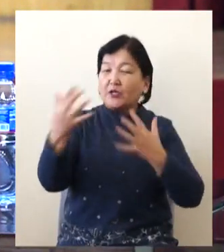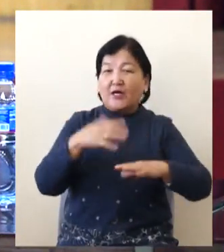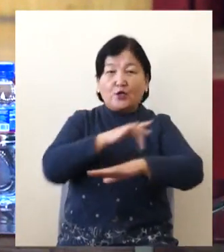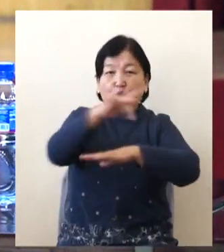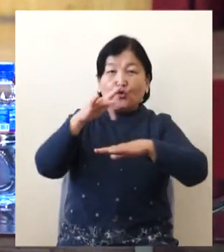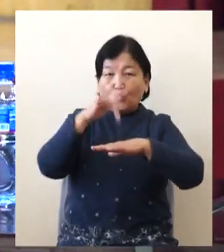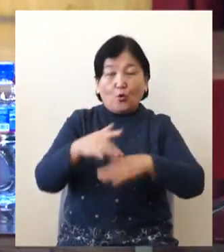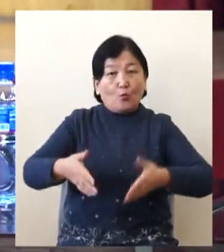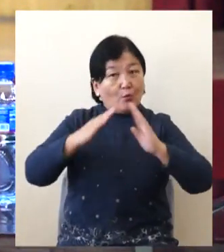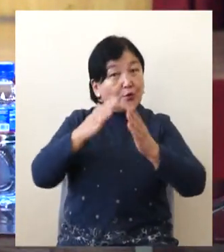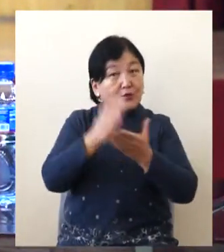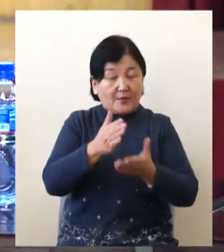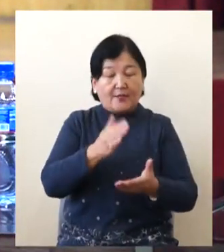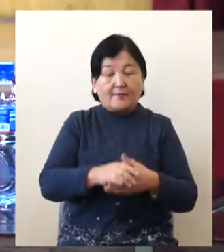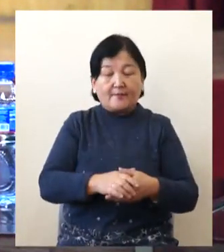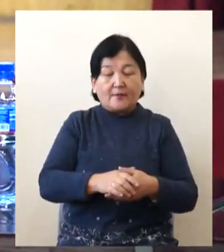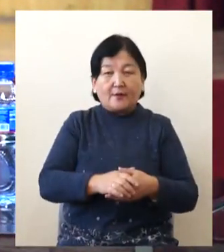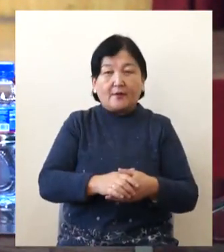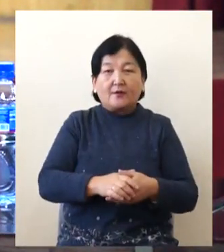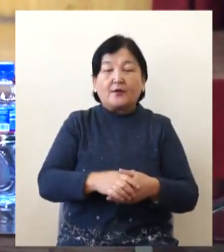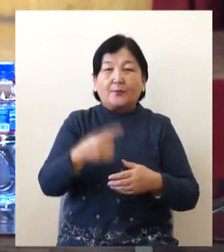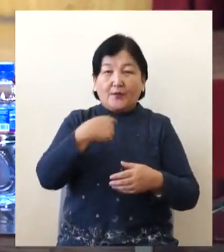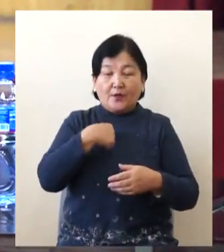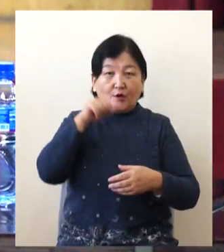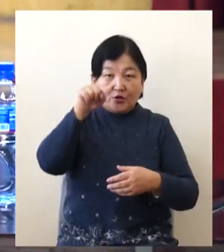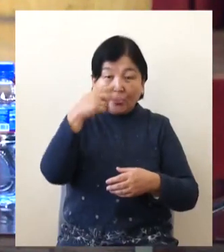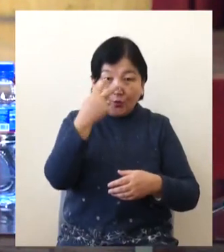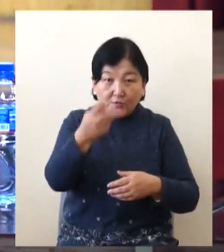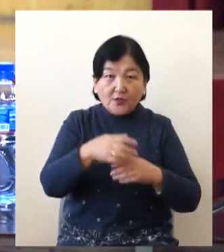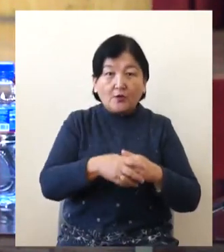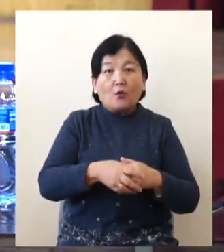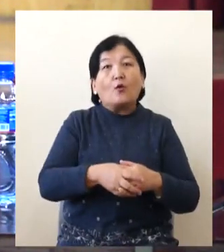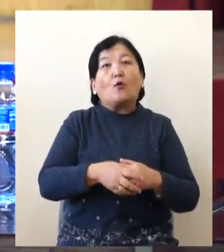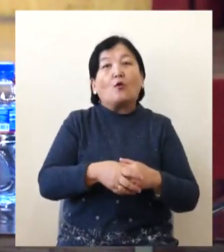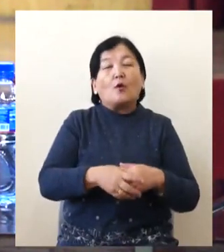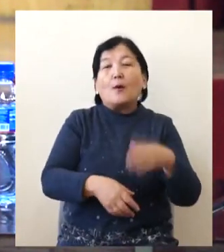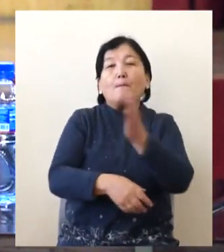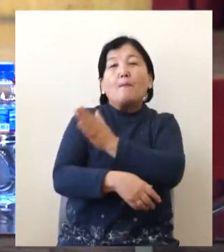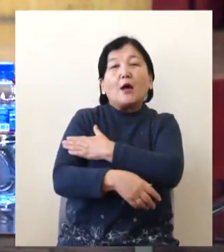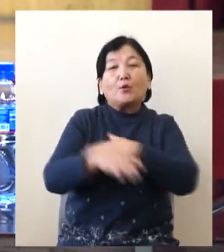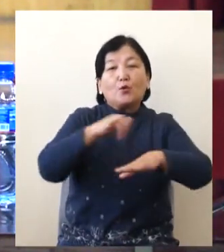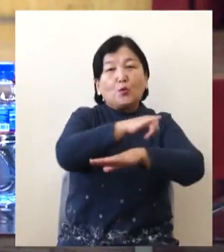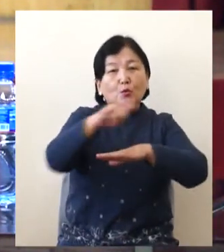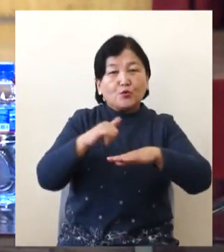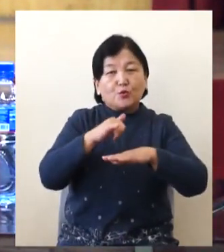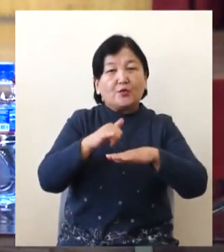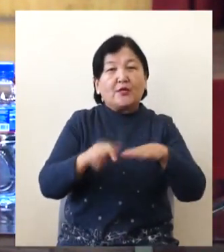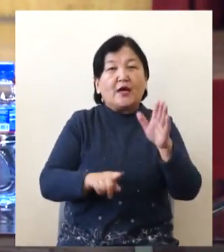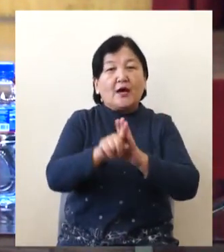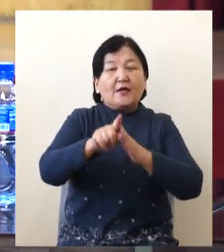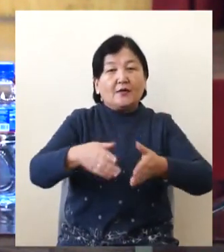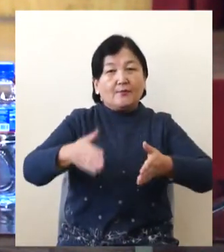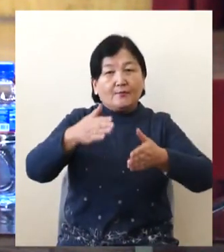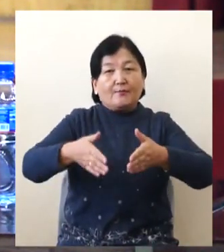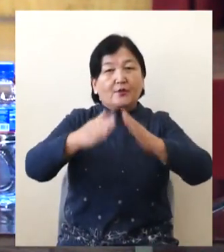Тэгээд тэнд ингээ очиод ингээ хараад өөрөө ирэхгүй ямар бодол төрж ийн гэдэг зэрэг энэ барууны улс орнуудын барьж ихэлсэн